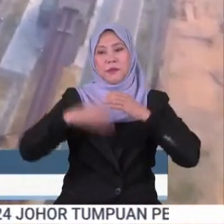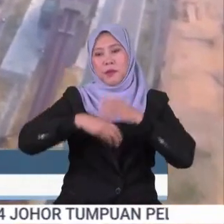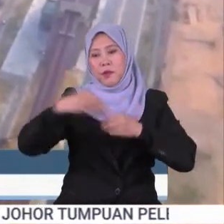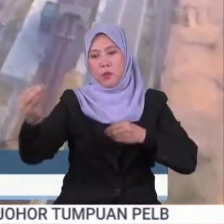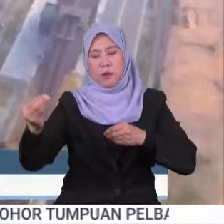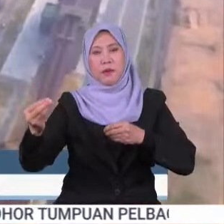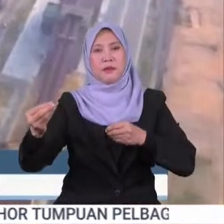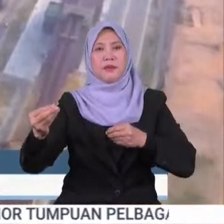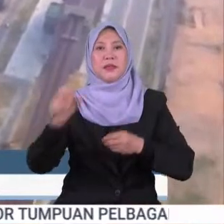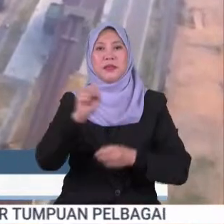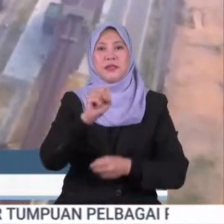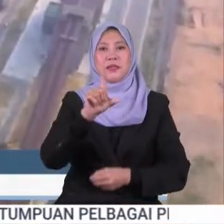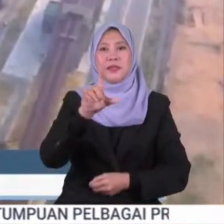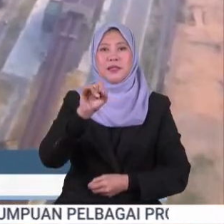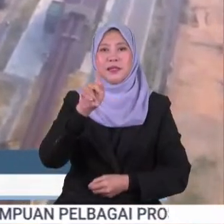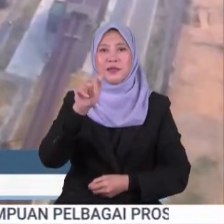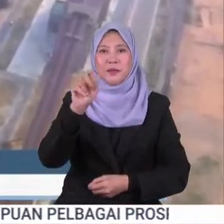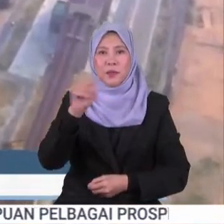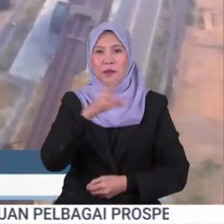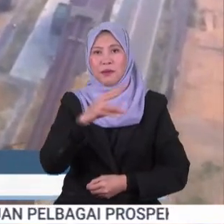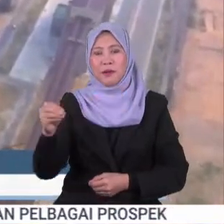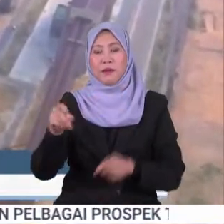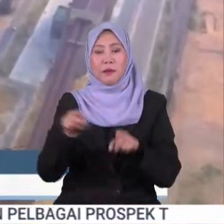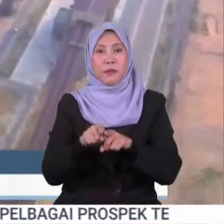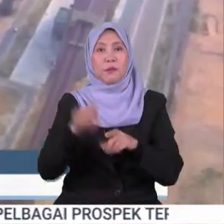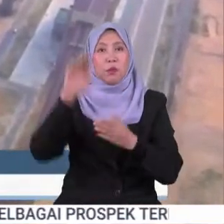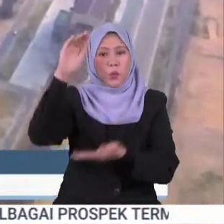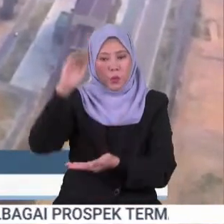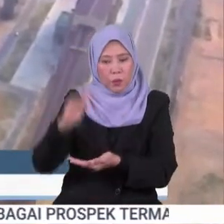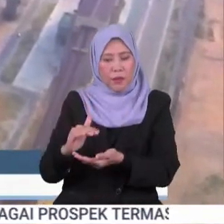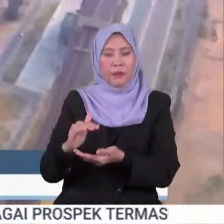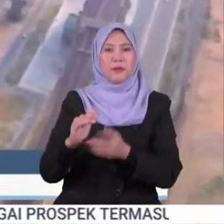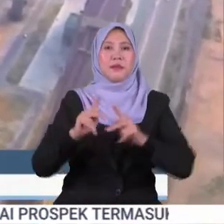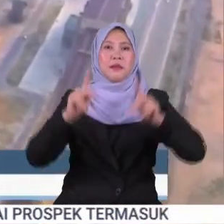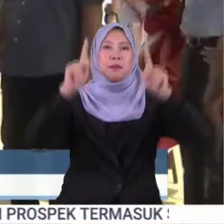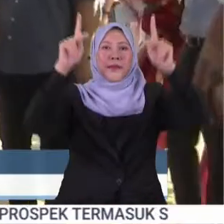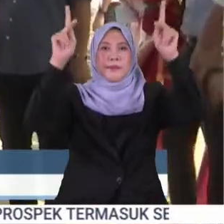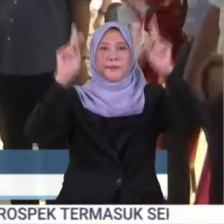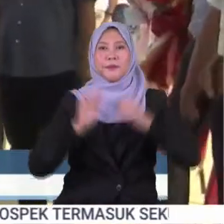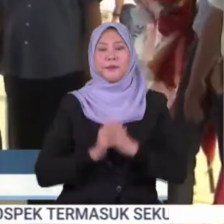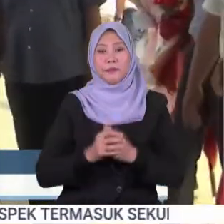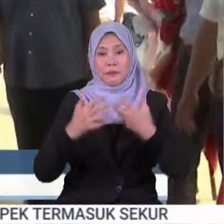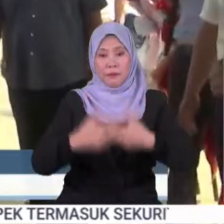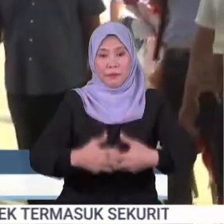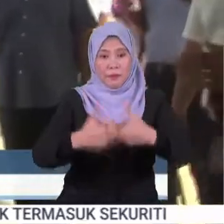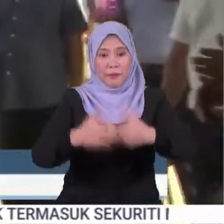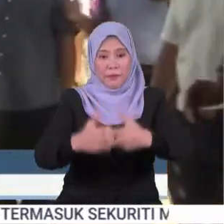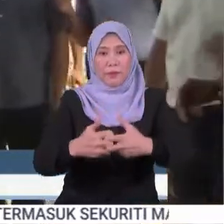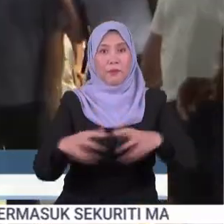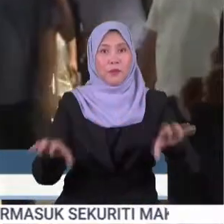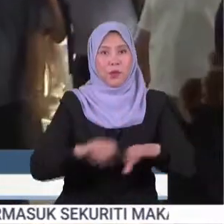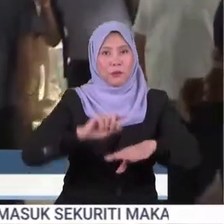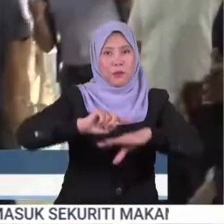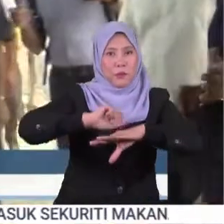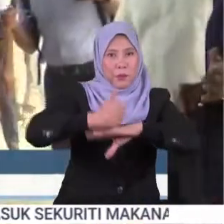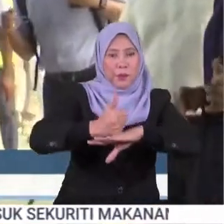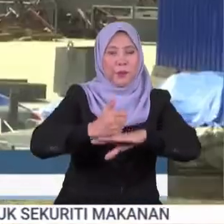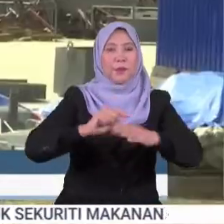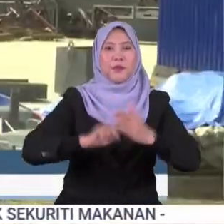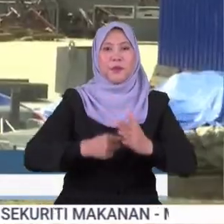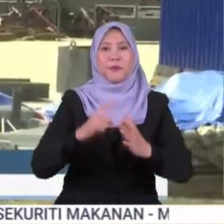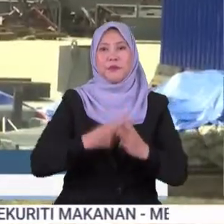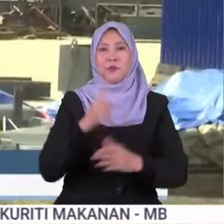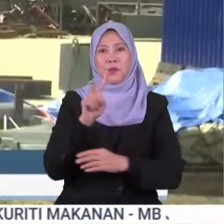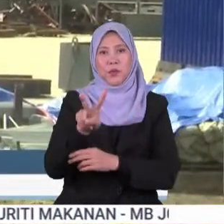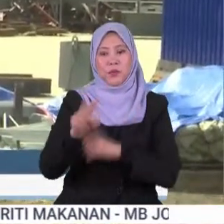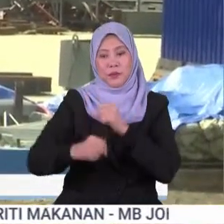pengeluaran huluan silikon polihabluran dan bersama mengurangkan jejak karbon. Kilang pembuatan itu mula dibina pada Februari tahun